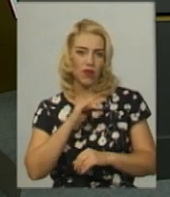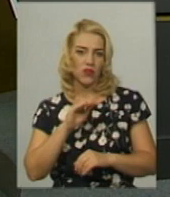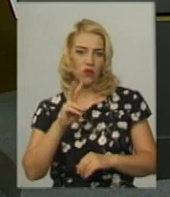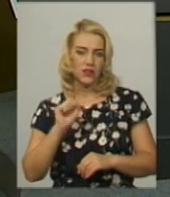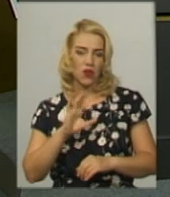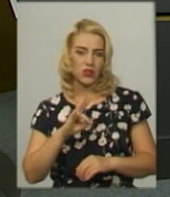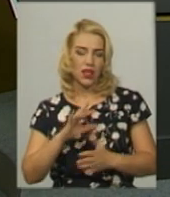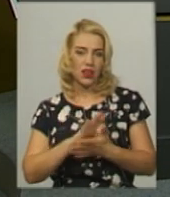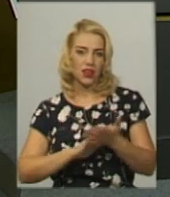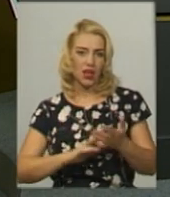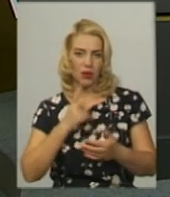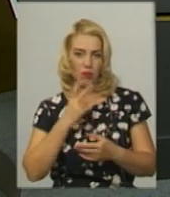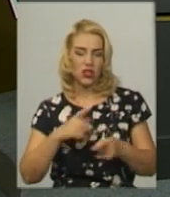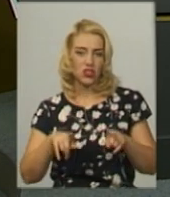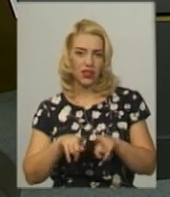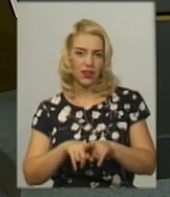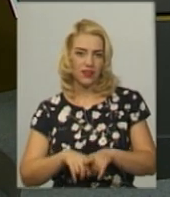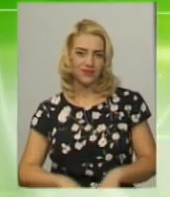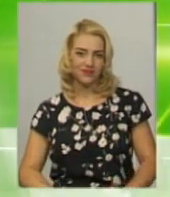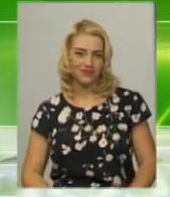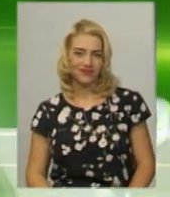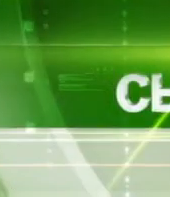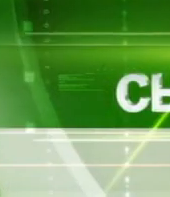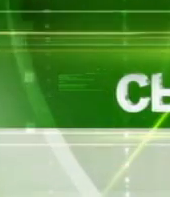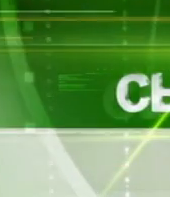Фіновська. Сьогодні у випуску ви побачите.